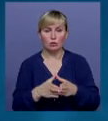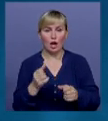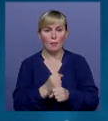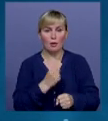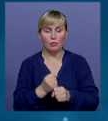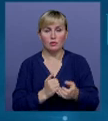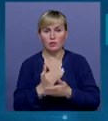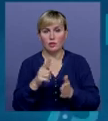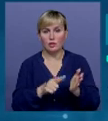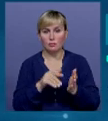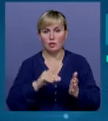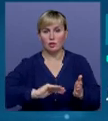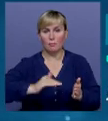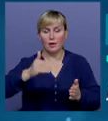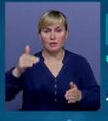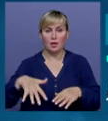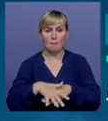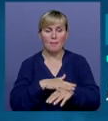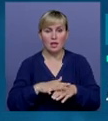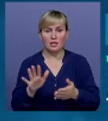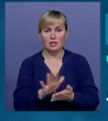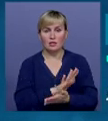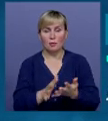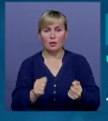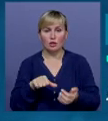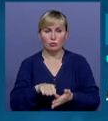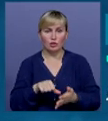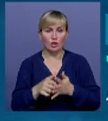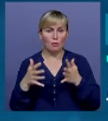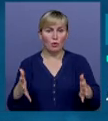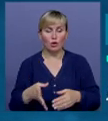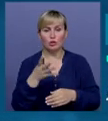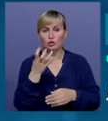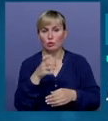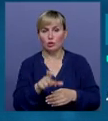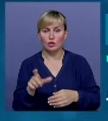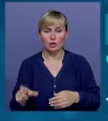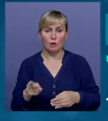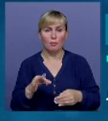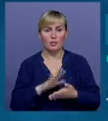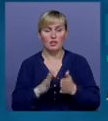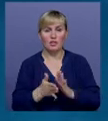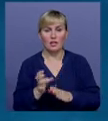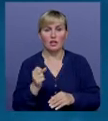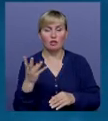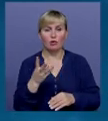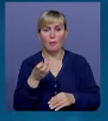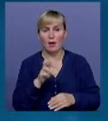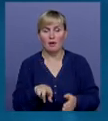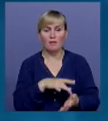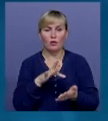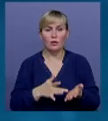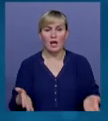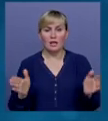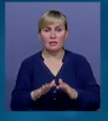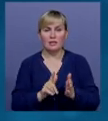свыше 7 тысяч подъездов. В массовой дезинфекции приняли участие более 400 человек. По состоянию на 4 мая в городе